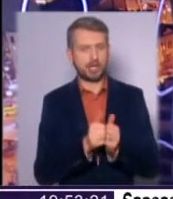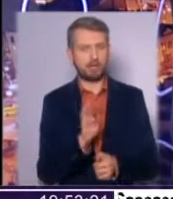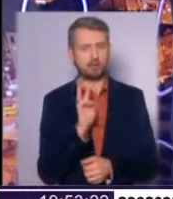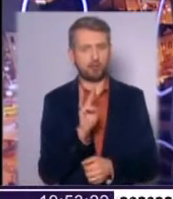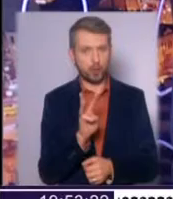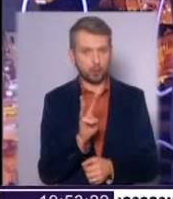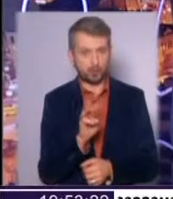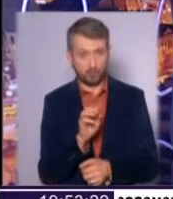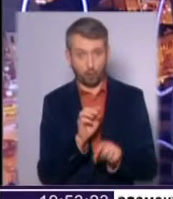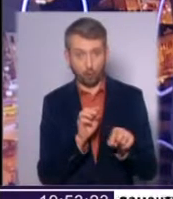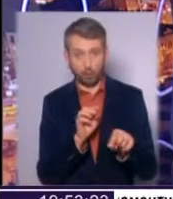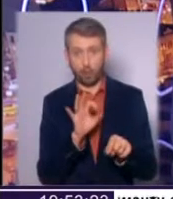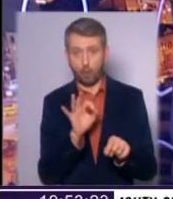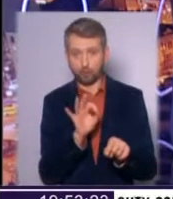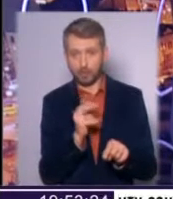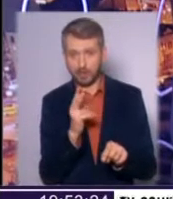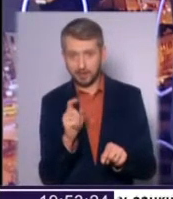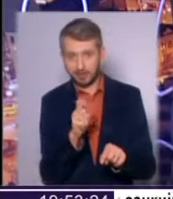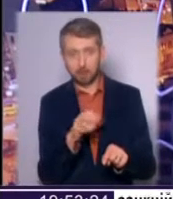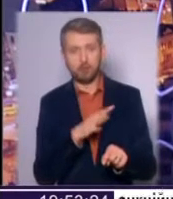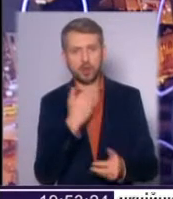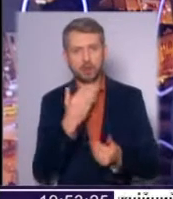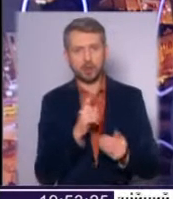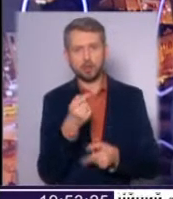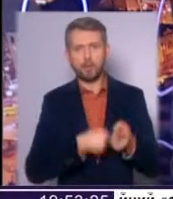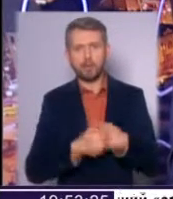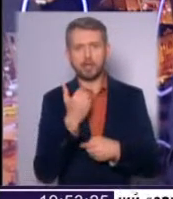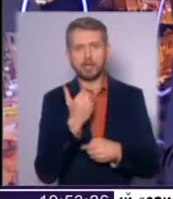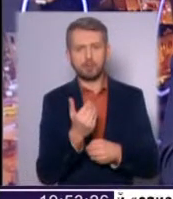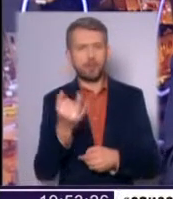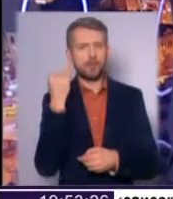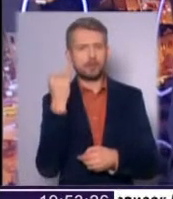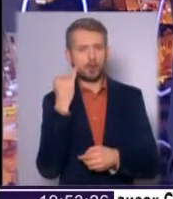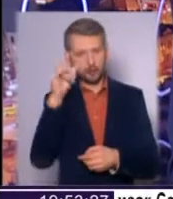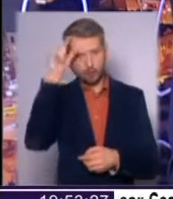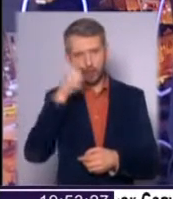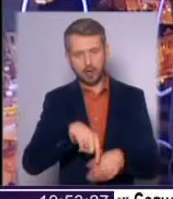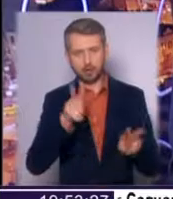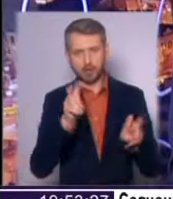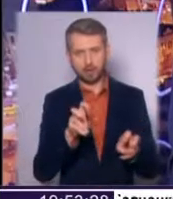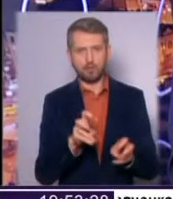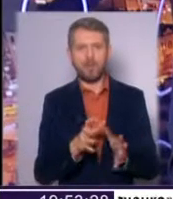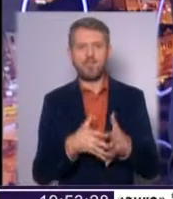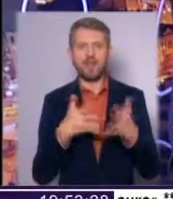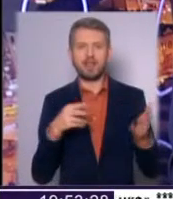з Орджонікідзе були звернення, щоб повернути йому історичну козацьку назву Великий Луг.